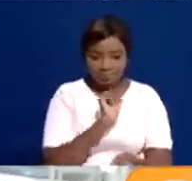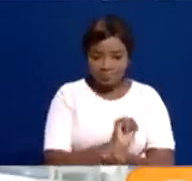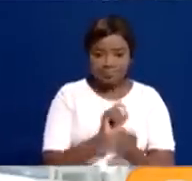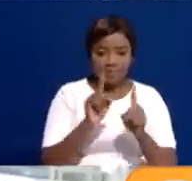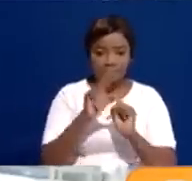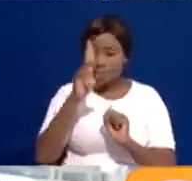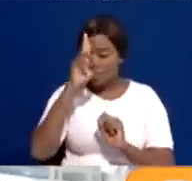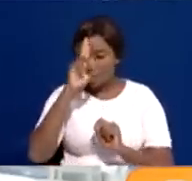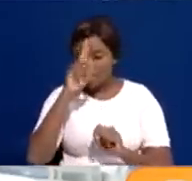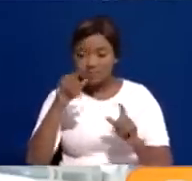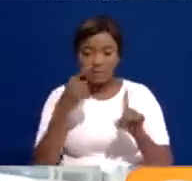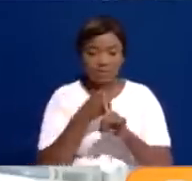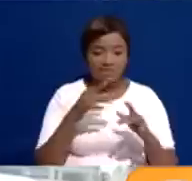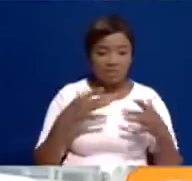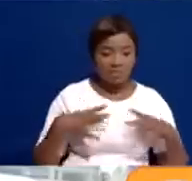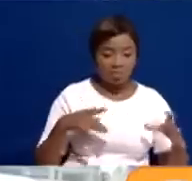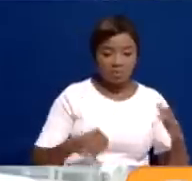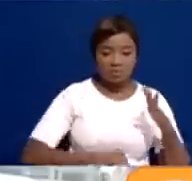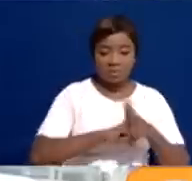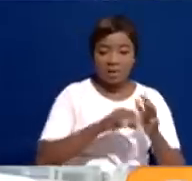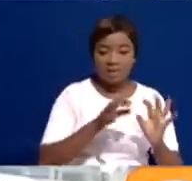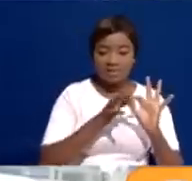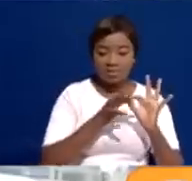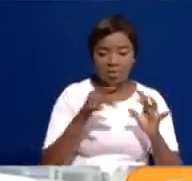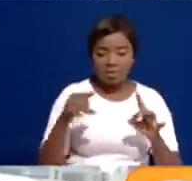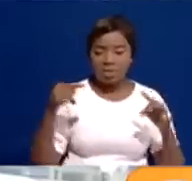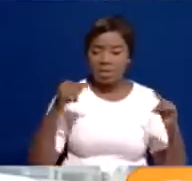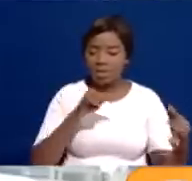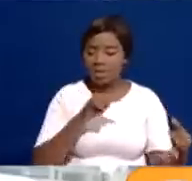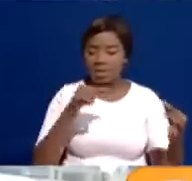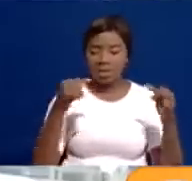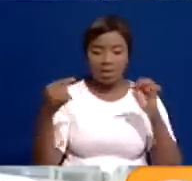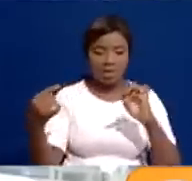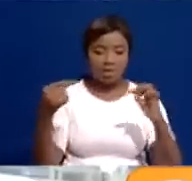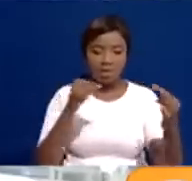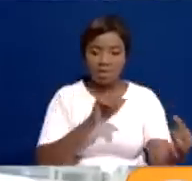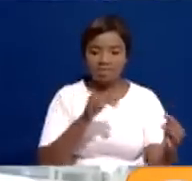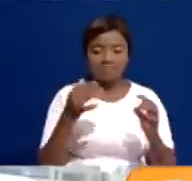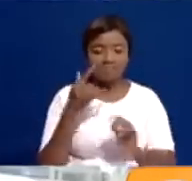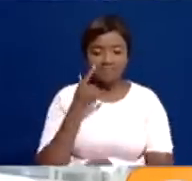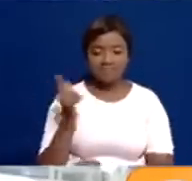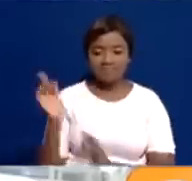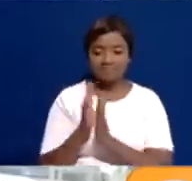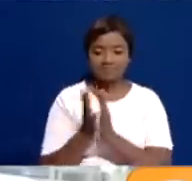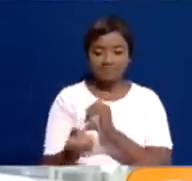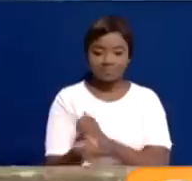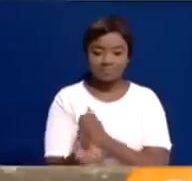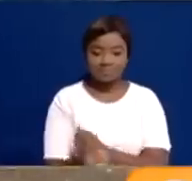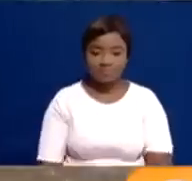maafisa usalama na wafuasi wa Azimio. Katete Njoroge alikuwa huko na ametuandalia taarifa ifuatayo.